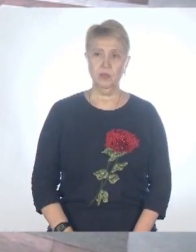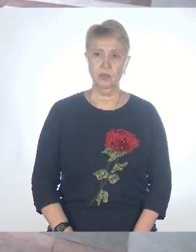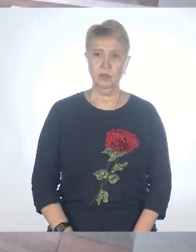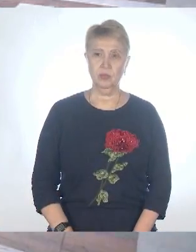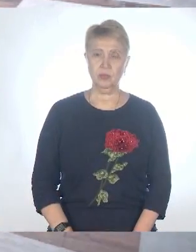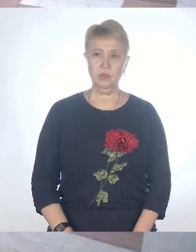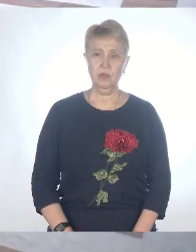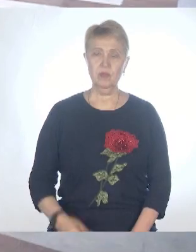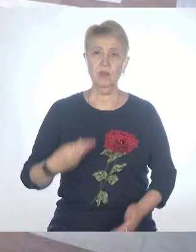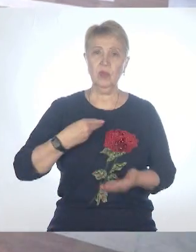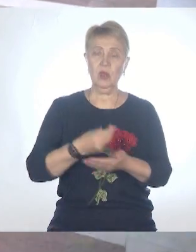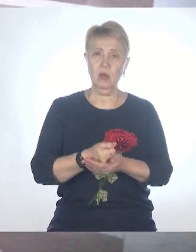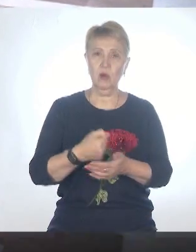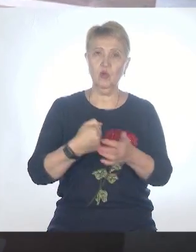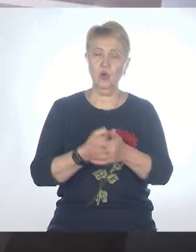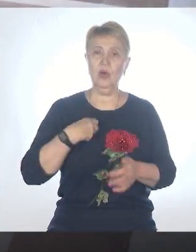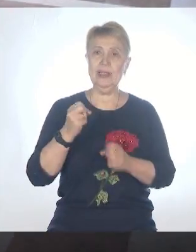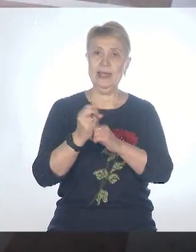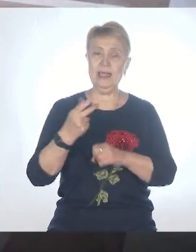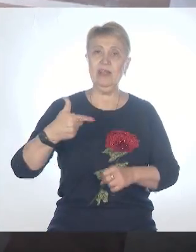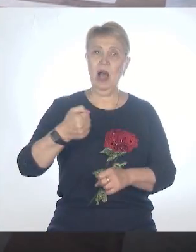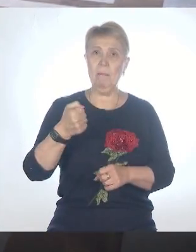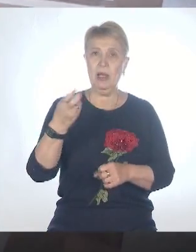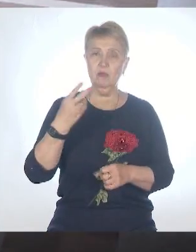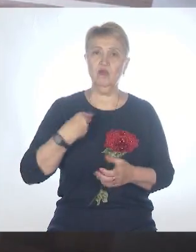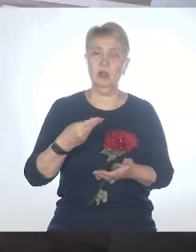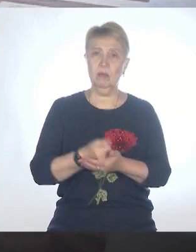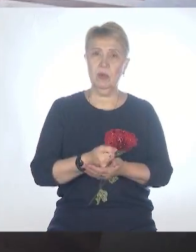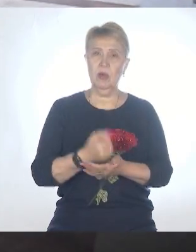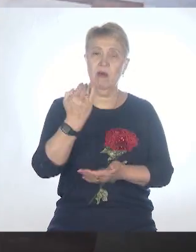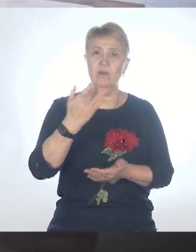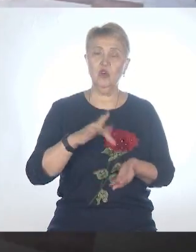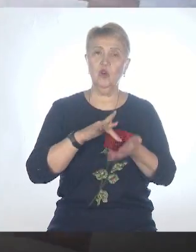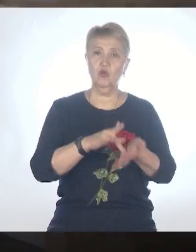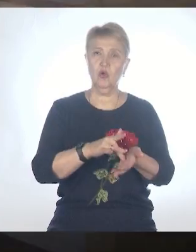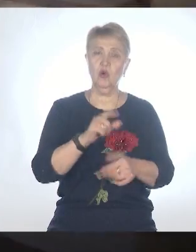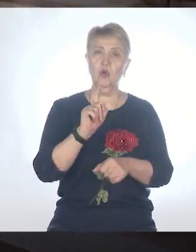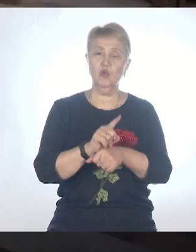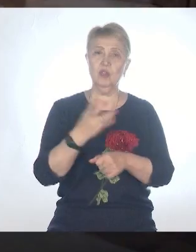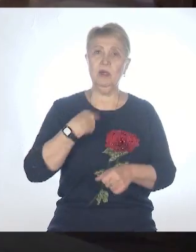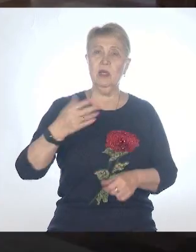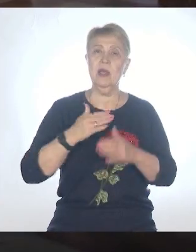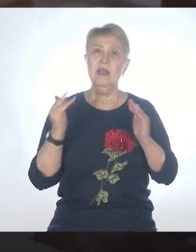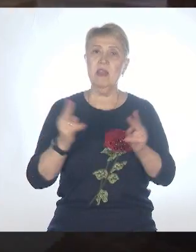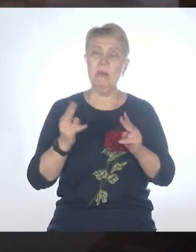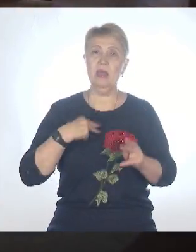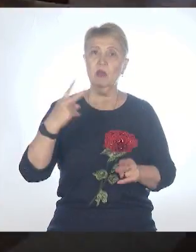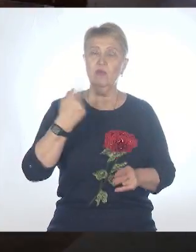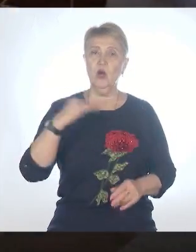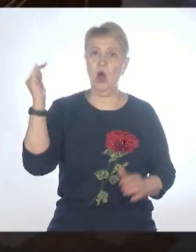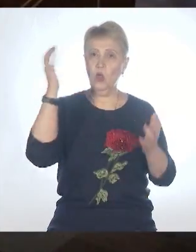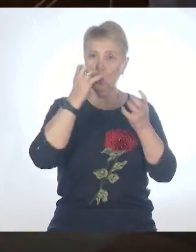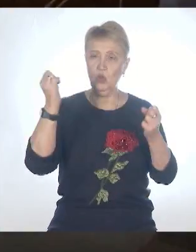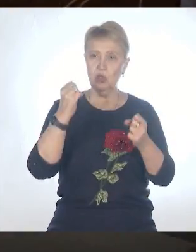оплаты. Оплата до 13 апреля. Ваш тур должен быть не менее 2 ночей. Вер, знаете, что обидно? Что срок